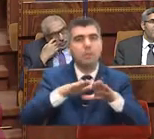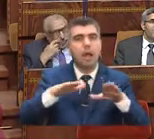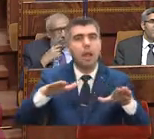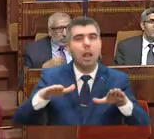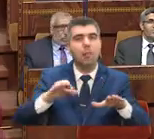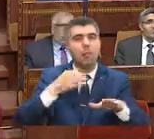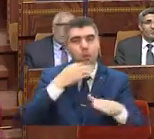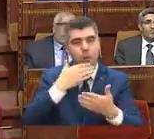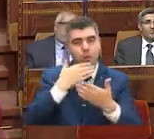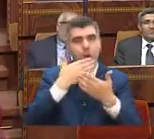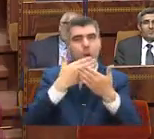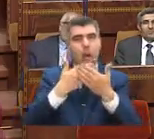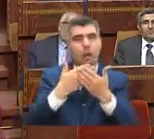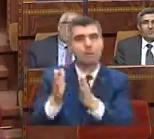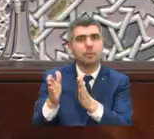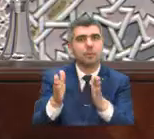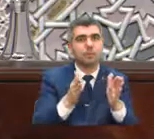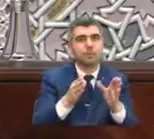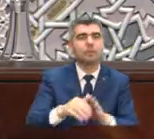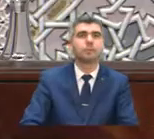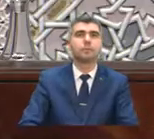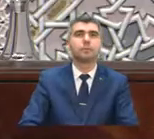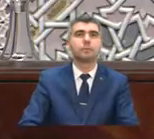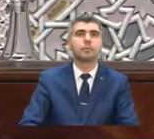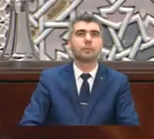شكراً. شكراً.